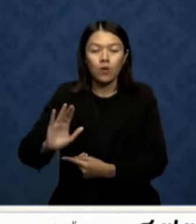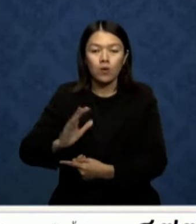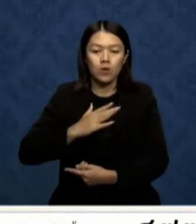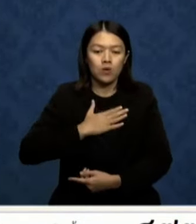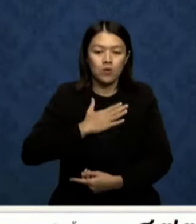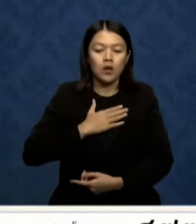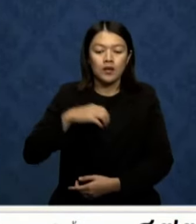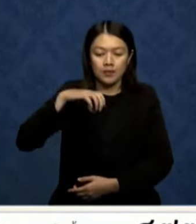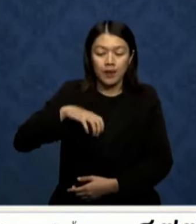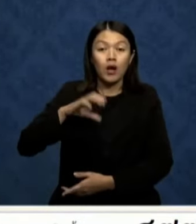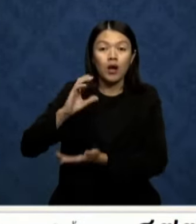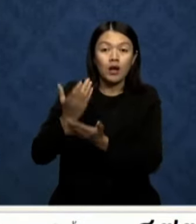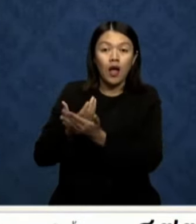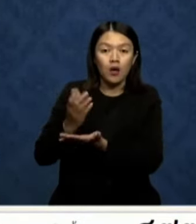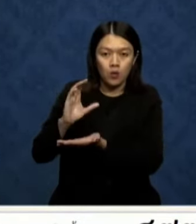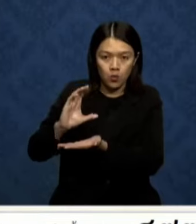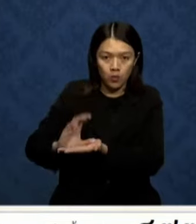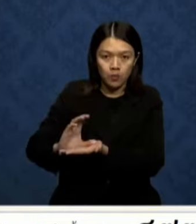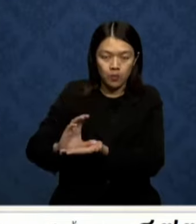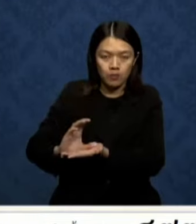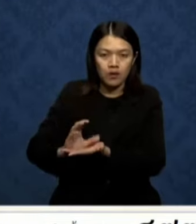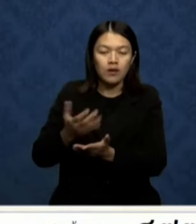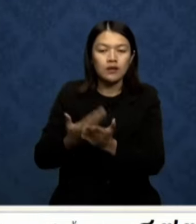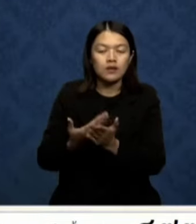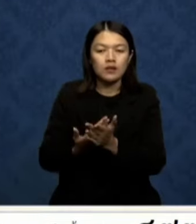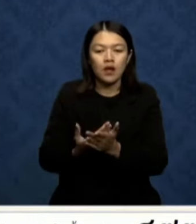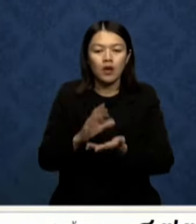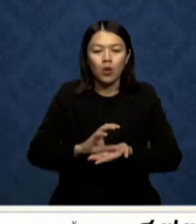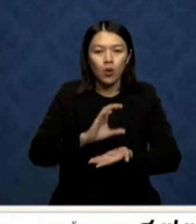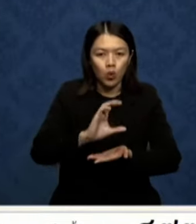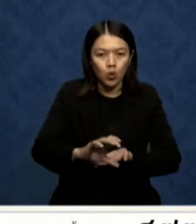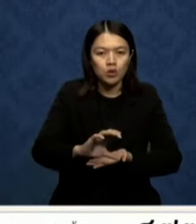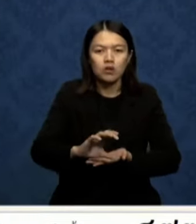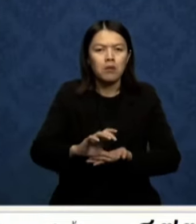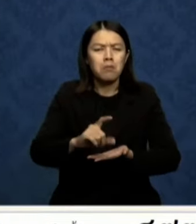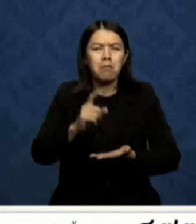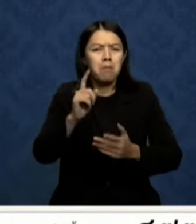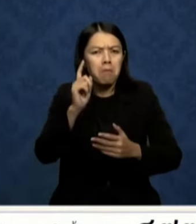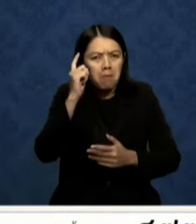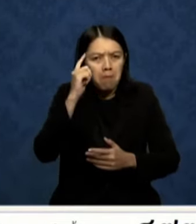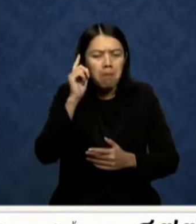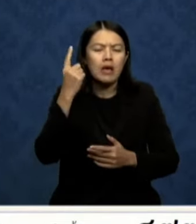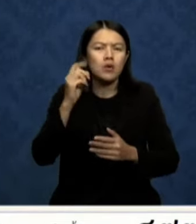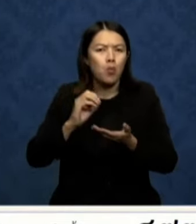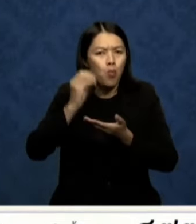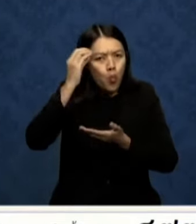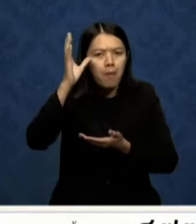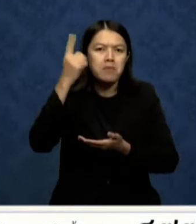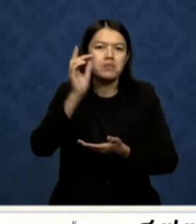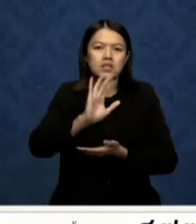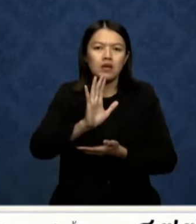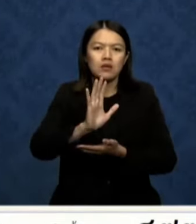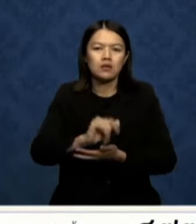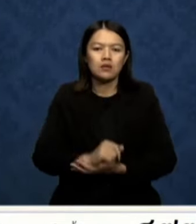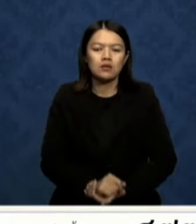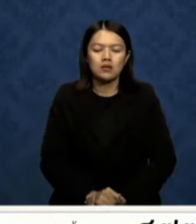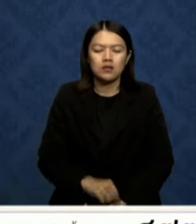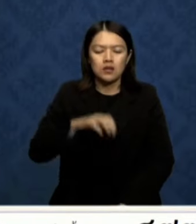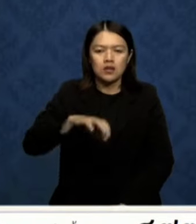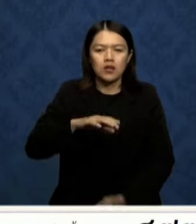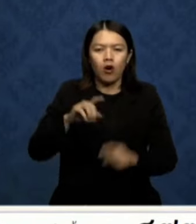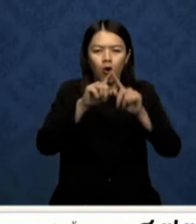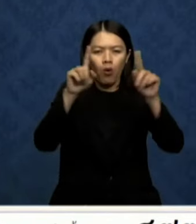สำนักงบประมาณได้กำหนดในเรื่องของรายจ่ายลงทุนนี้ไม่ใช่สิ่งใหม่นะครับทางสำนักงบประมาณเนี่ยยึดกรอบแนววิธี